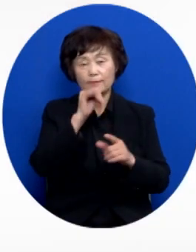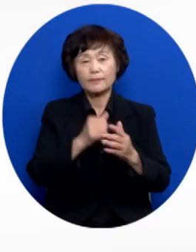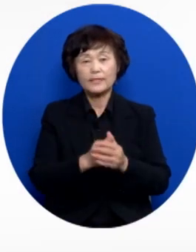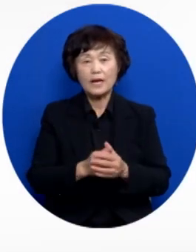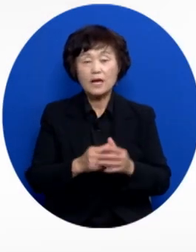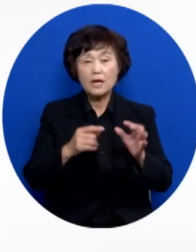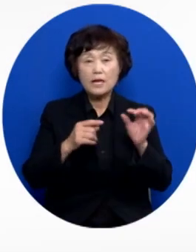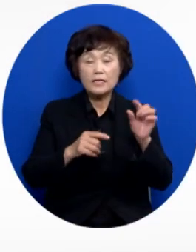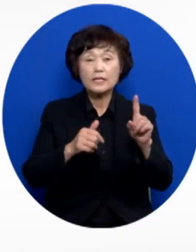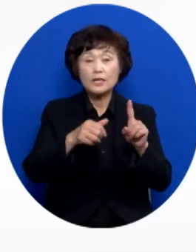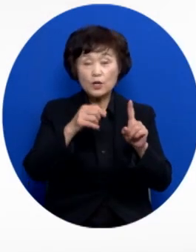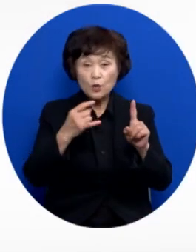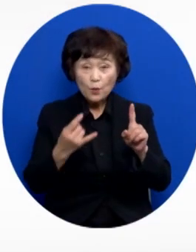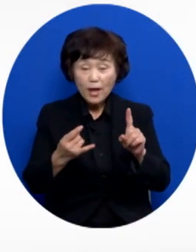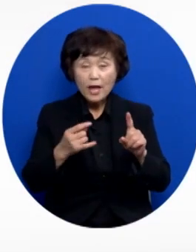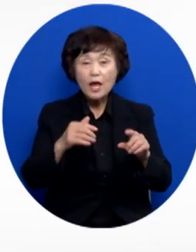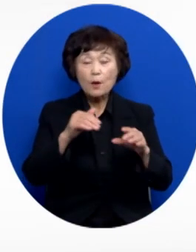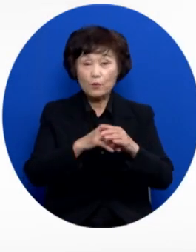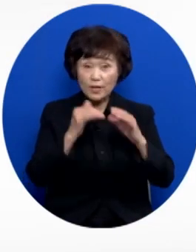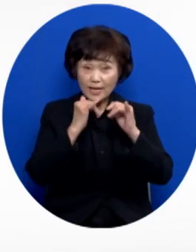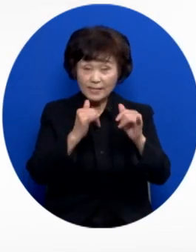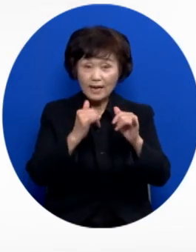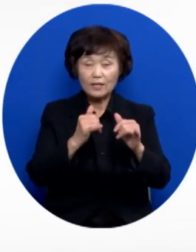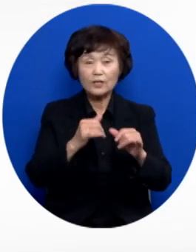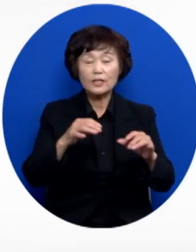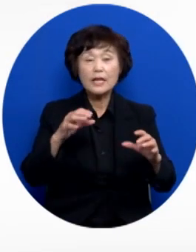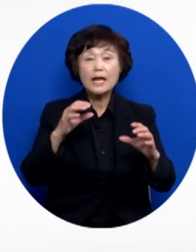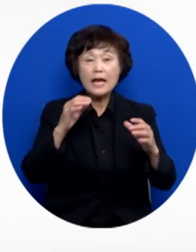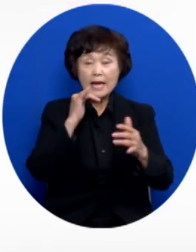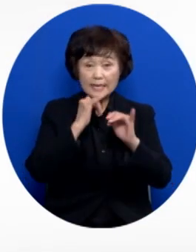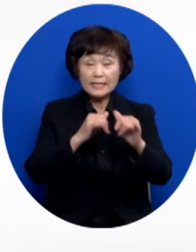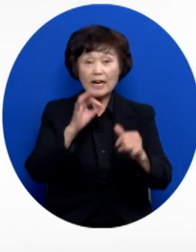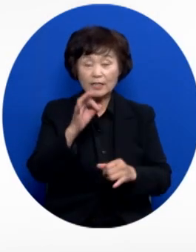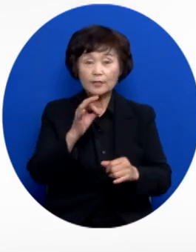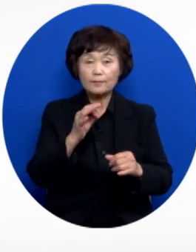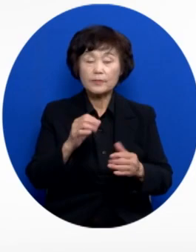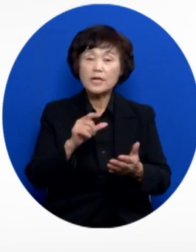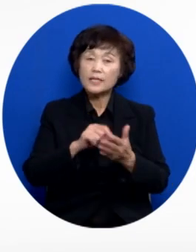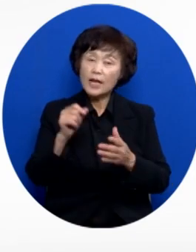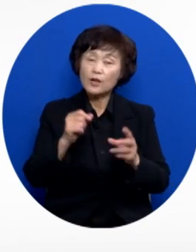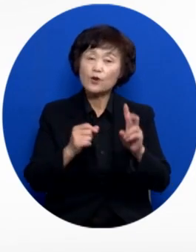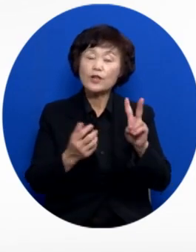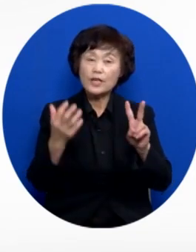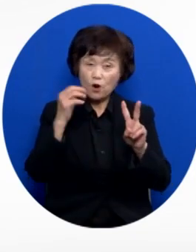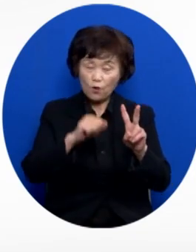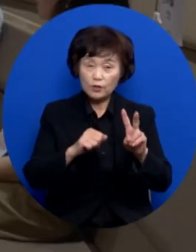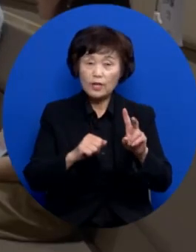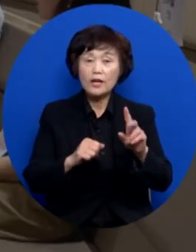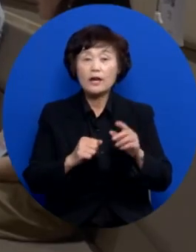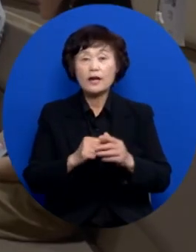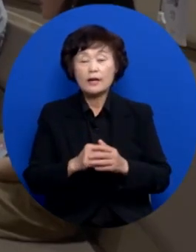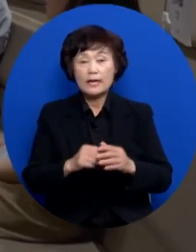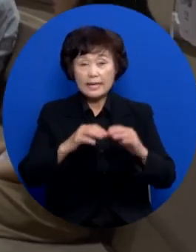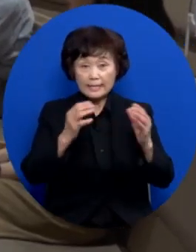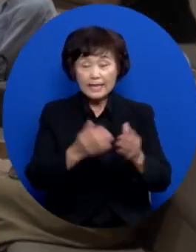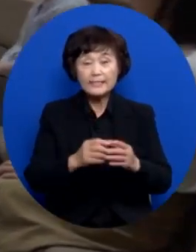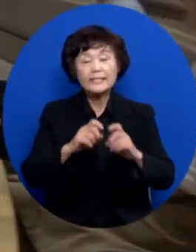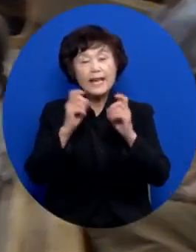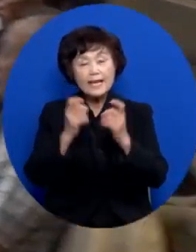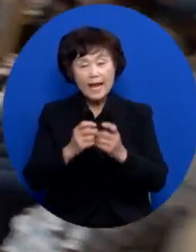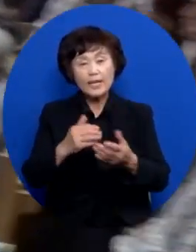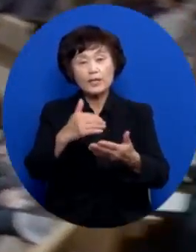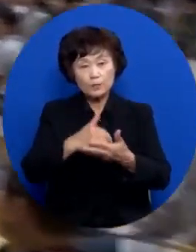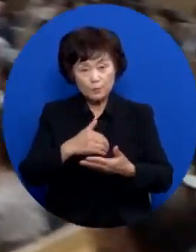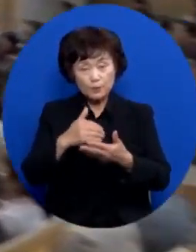제 1회 일회 실천 분중 문화상은 총상금 약 2억 원으로 오는 12월 1일까지 단체 개인의 접수를